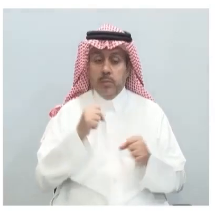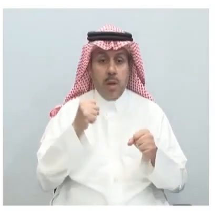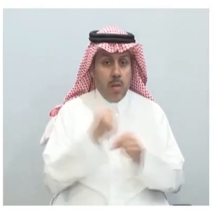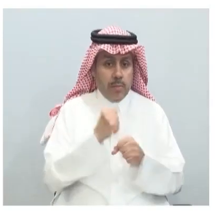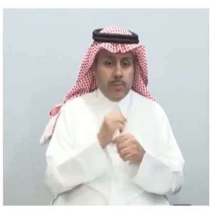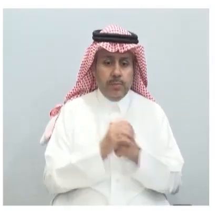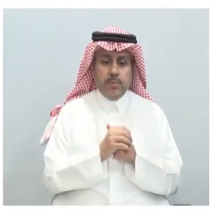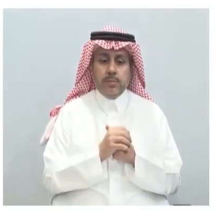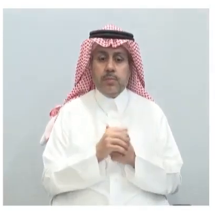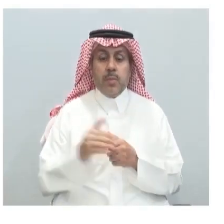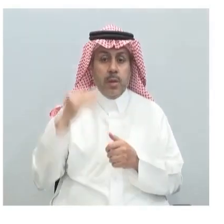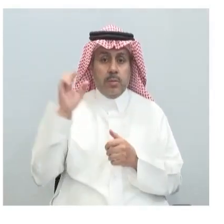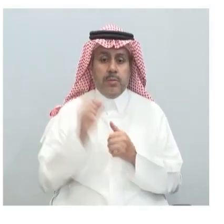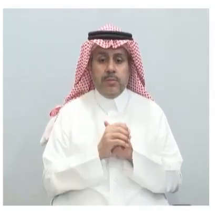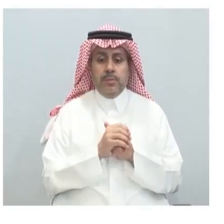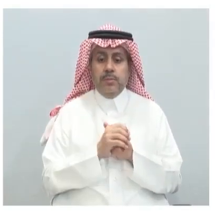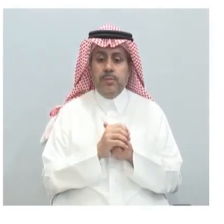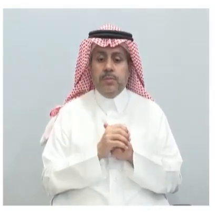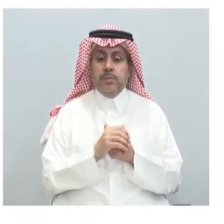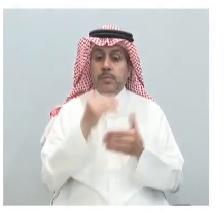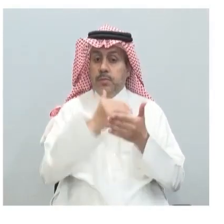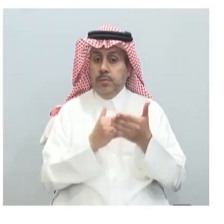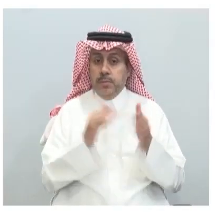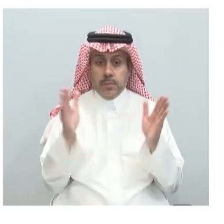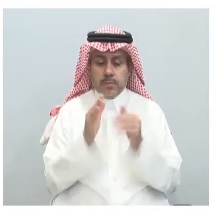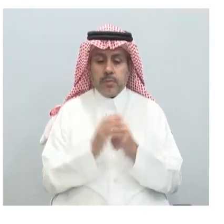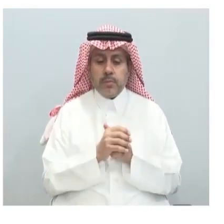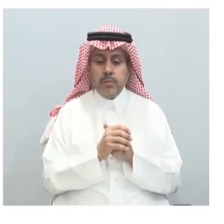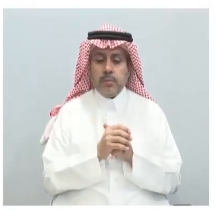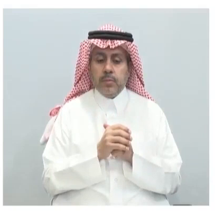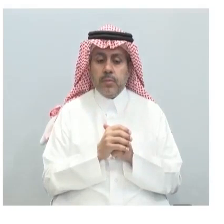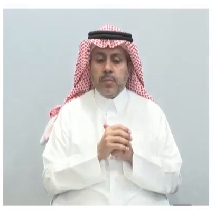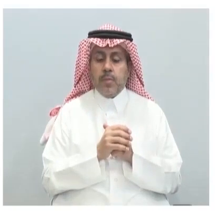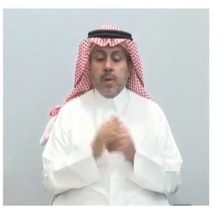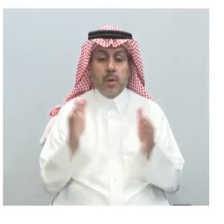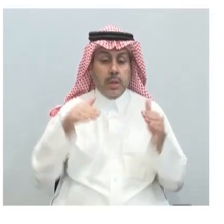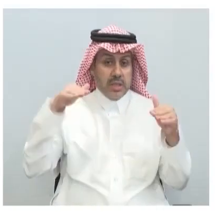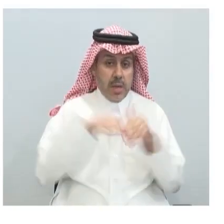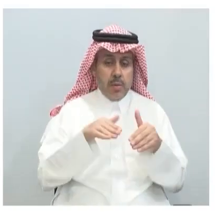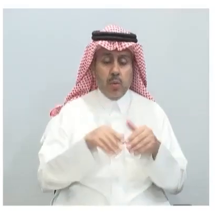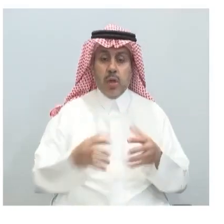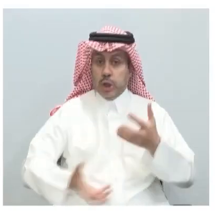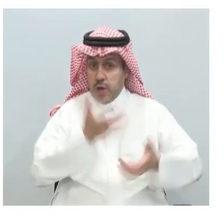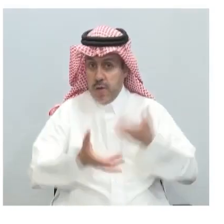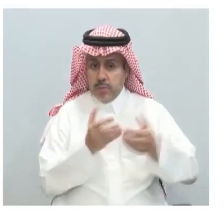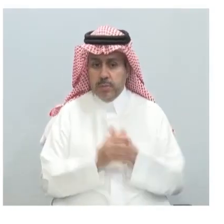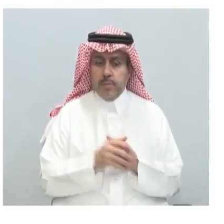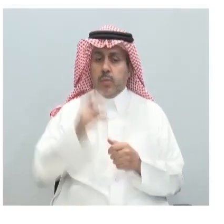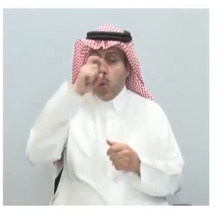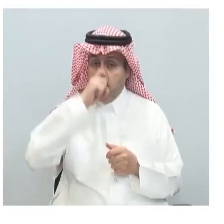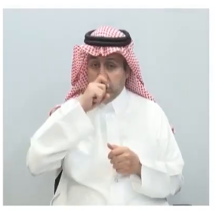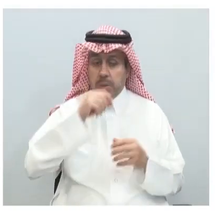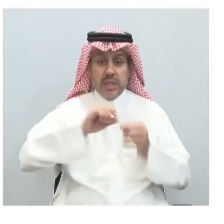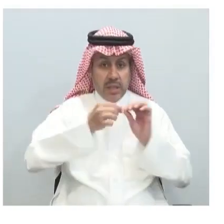في الحسبان هل هناك عوامل محدده ام لا لكي يؤدي الاصطدام الى حدوث تفاعل يجب ان